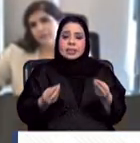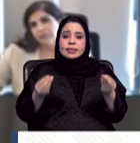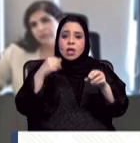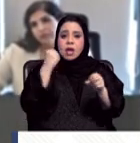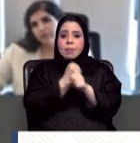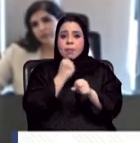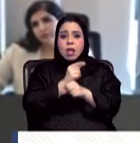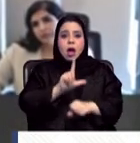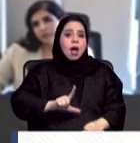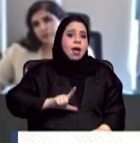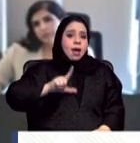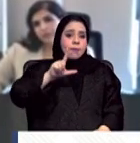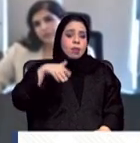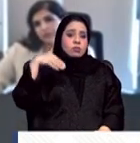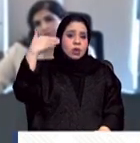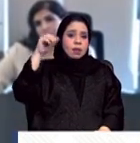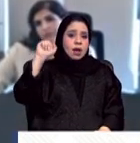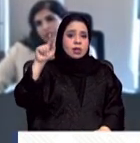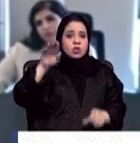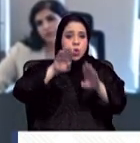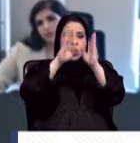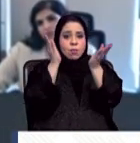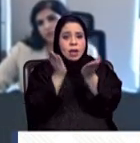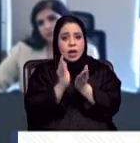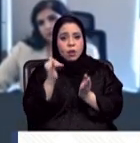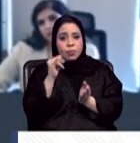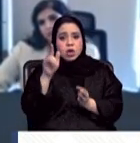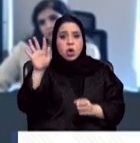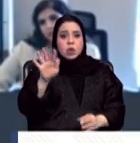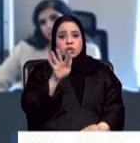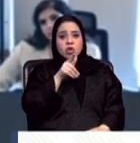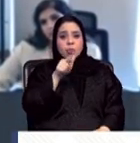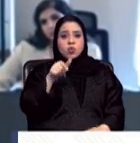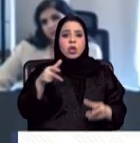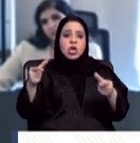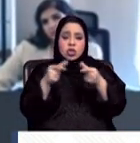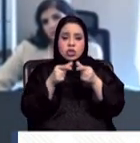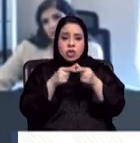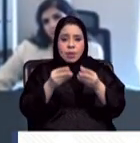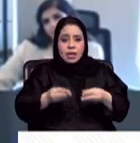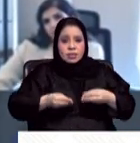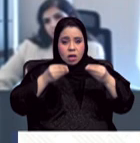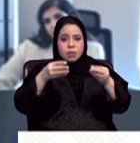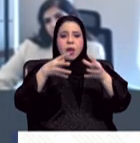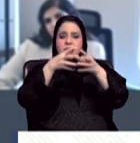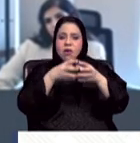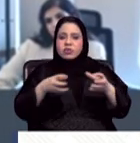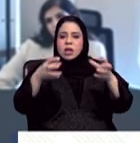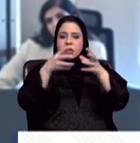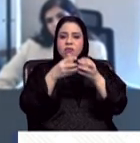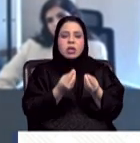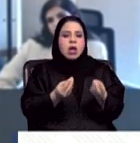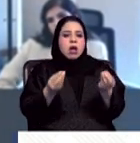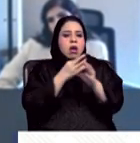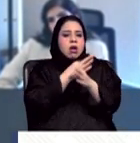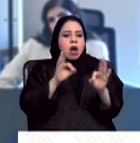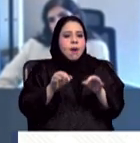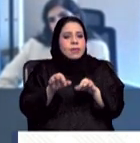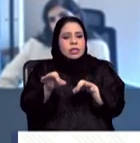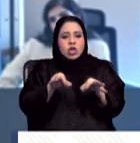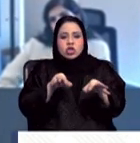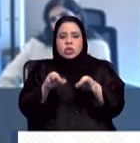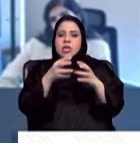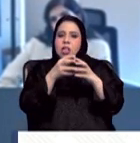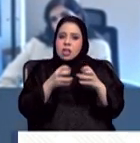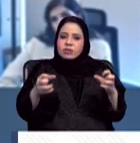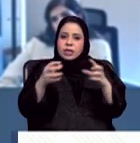تعزيز اسس العمل العربي المشترك وتحقيق امال وطموحات الامه العربيه وشعوبها وتم خلال الاجتماع